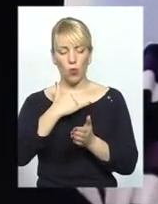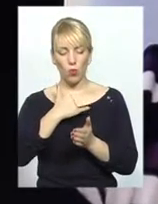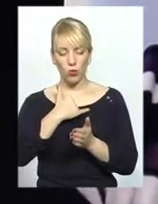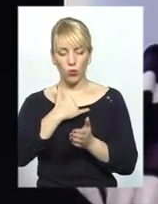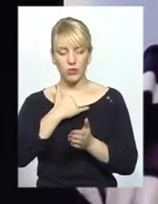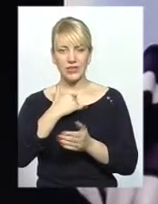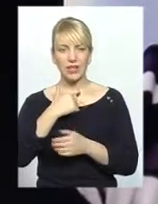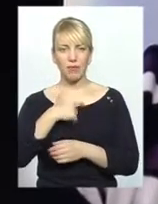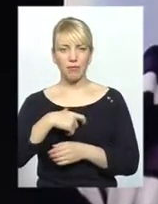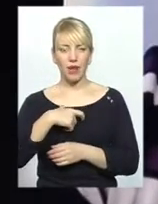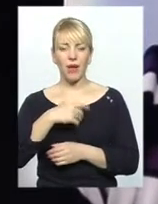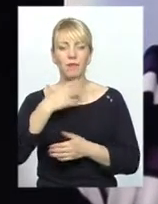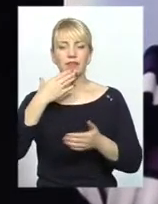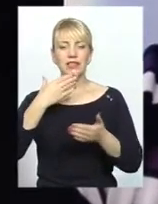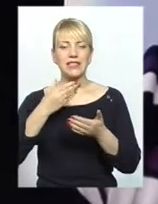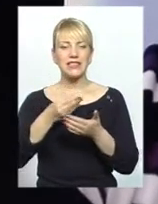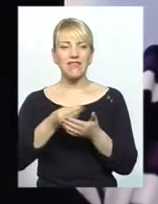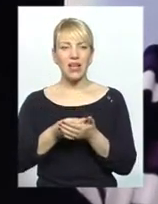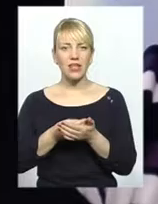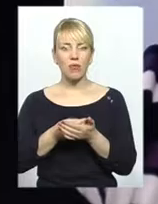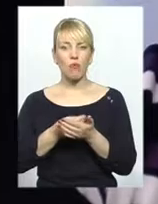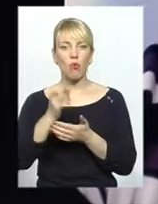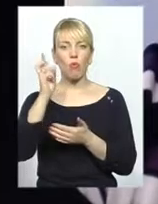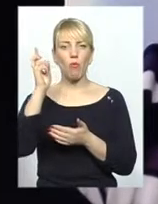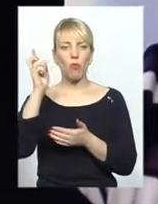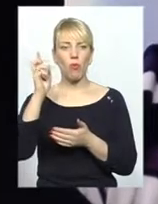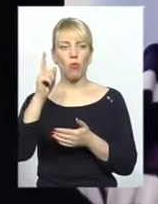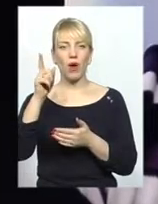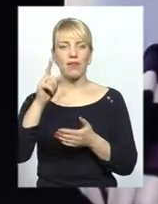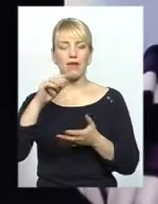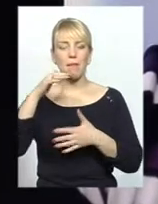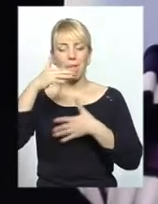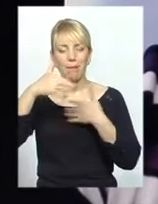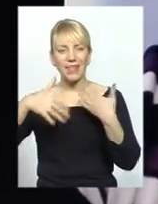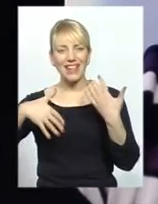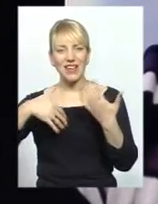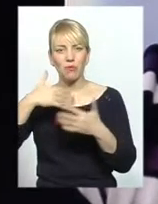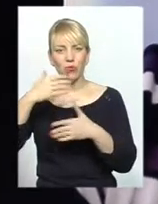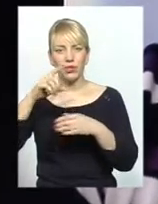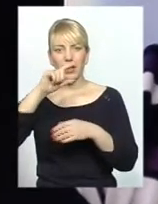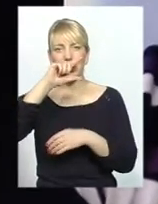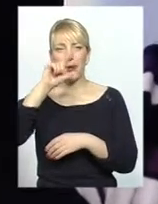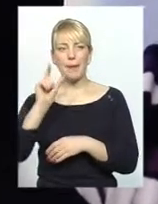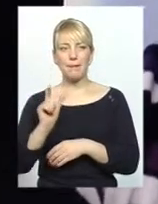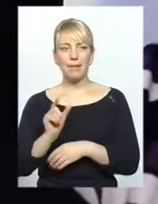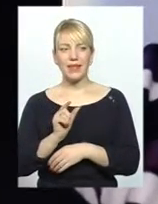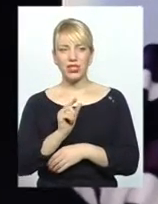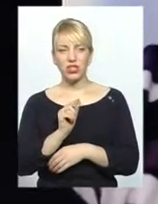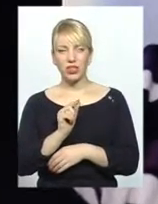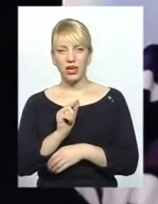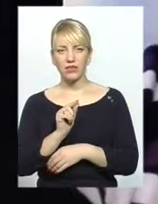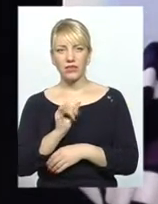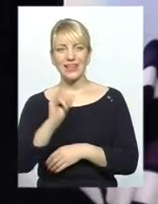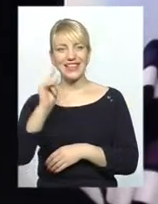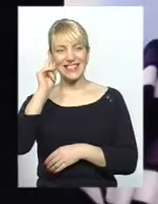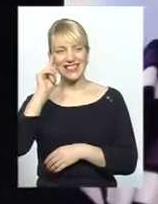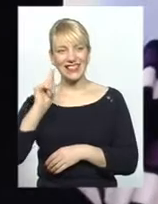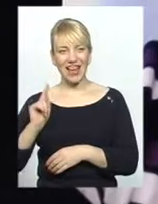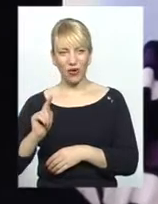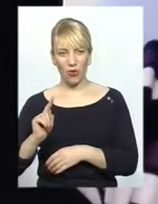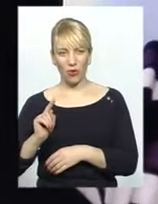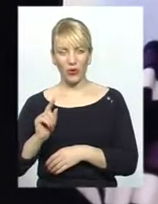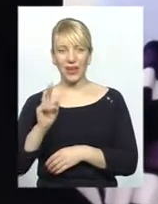но они перепутали мечеть, которая тоже есть для этих целей, и синагогу. И они пришли